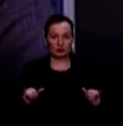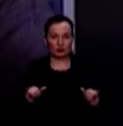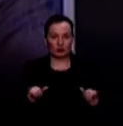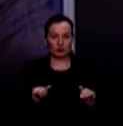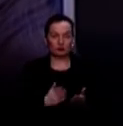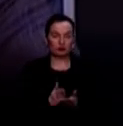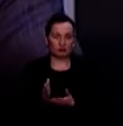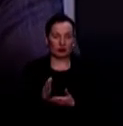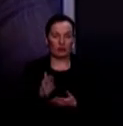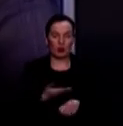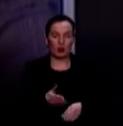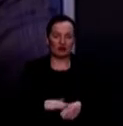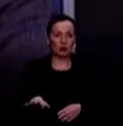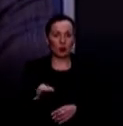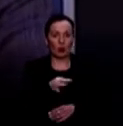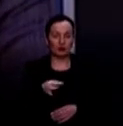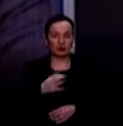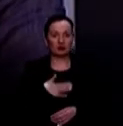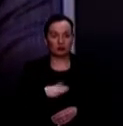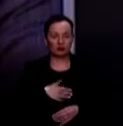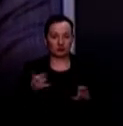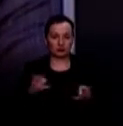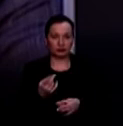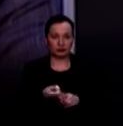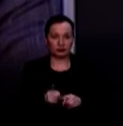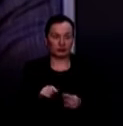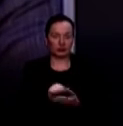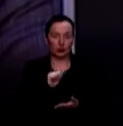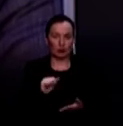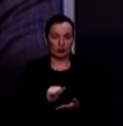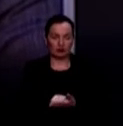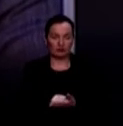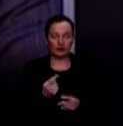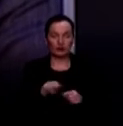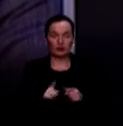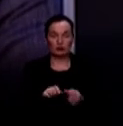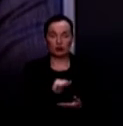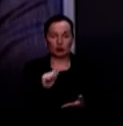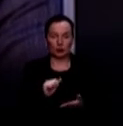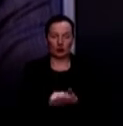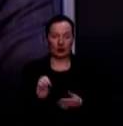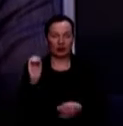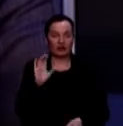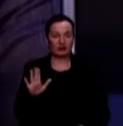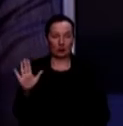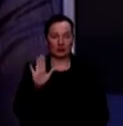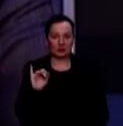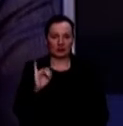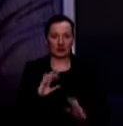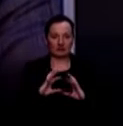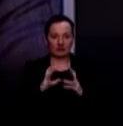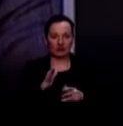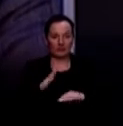документ? Це документ, така європейська світова практика,